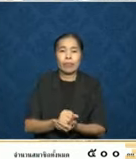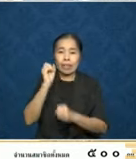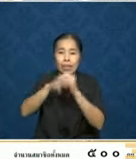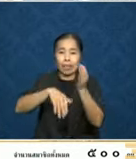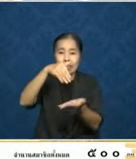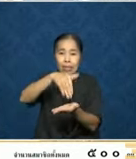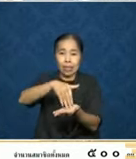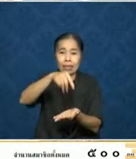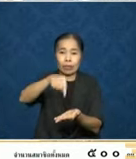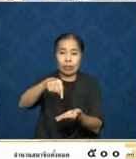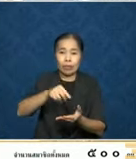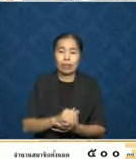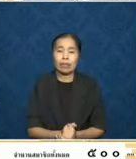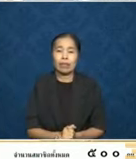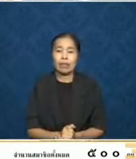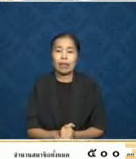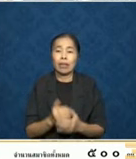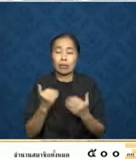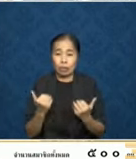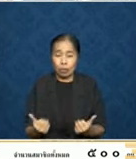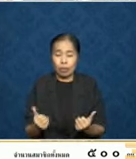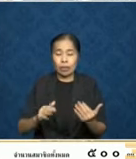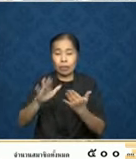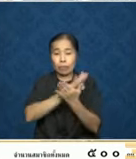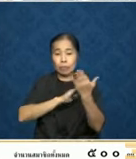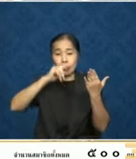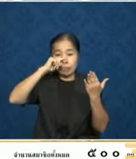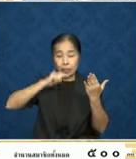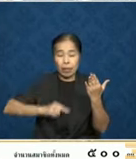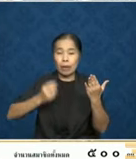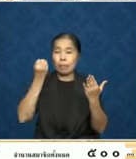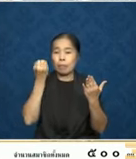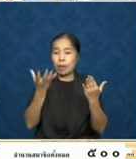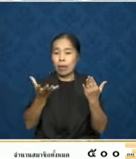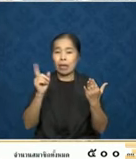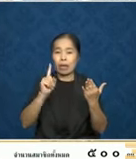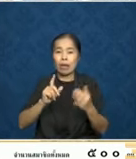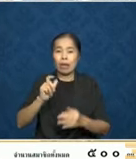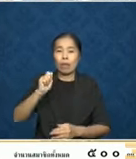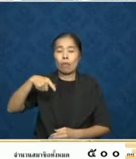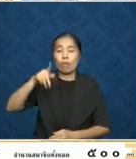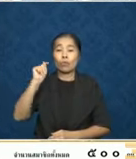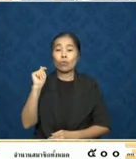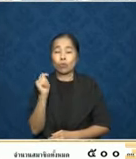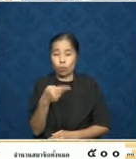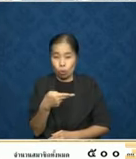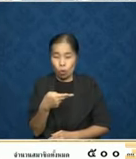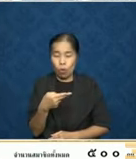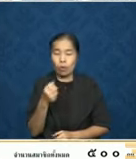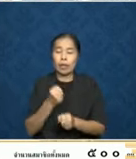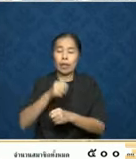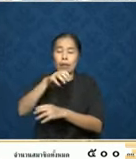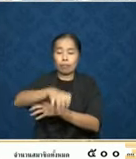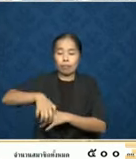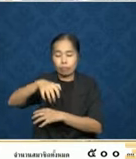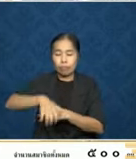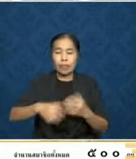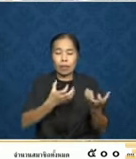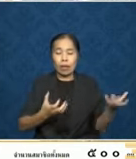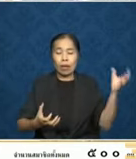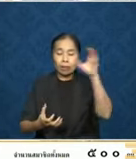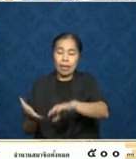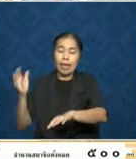กำจัดนะครับซึ่งตอนนี้ประเทศไทยเนี่ยส่วนใหญ่เนี่ยองค์กรปกครองท้องถิ่นเขาก็ฝังกลบทั้งนั้นนะครับแต่ฝัง